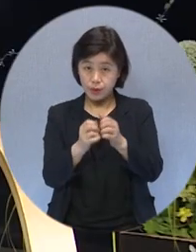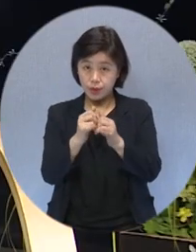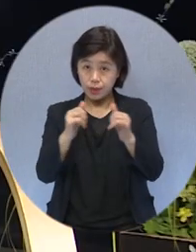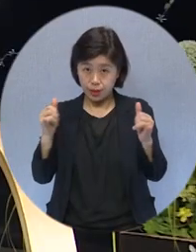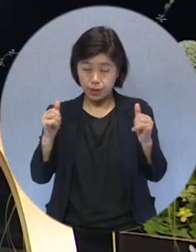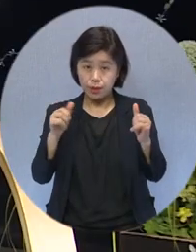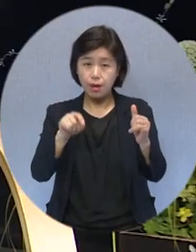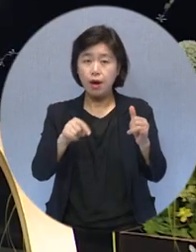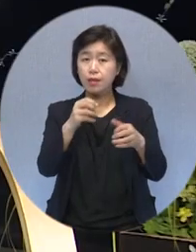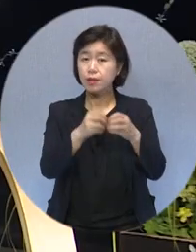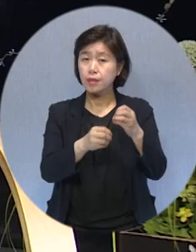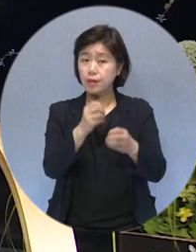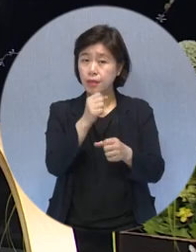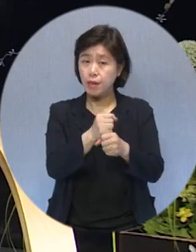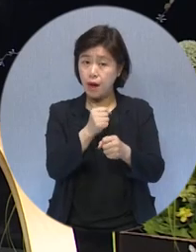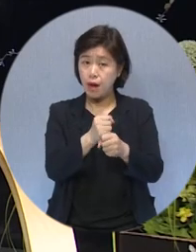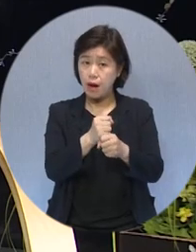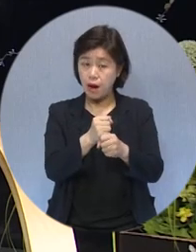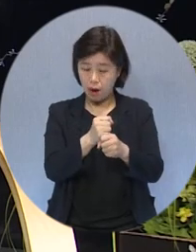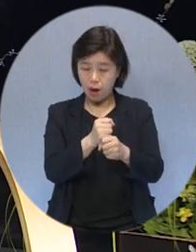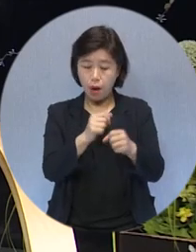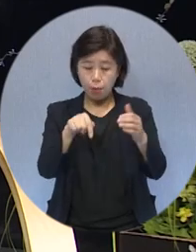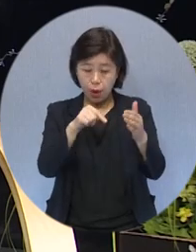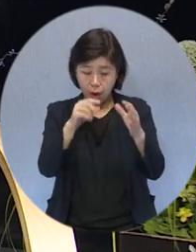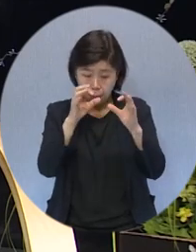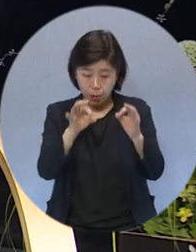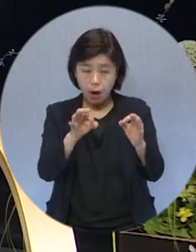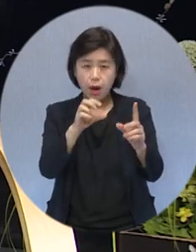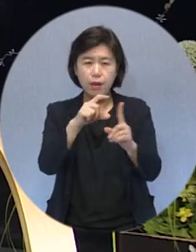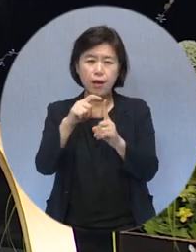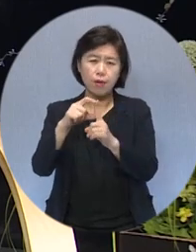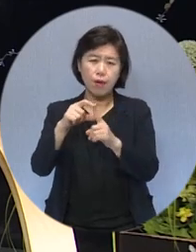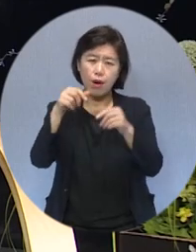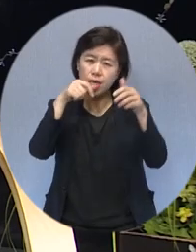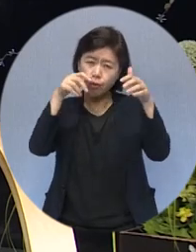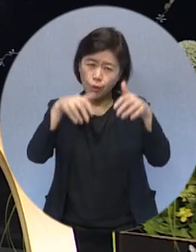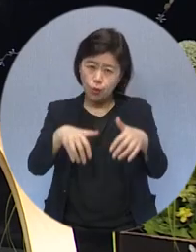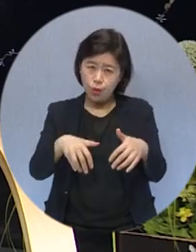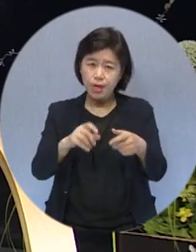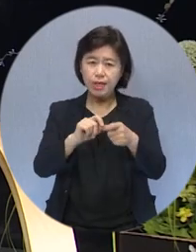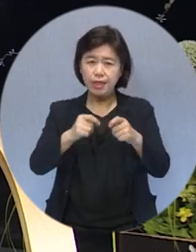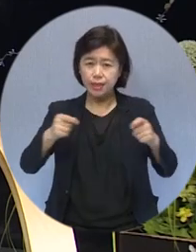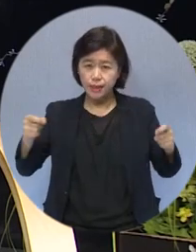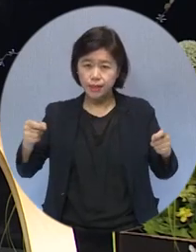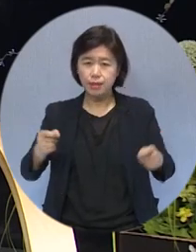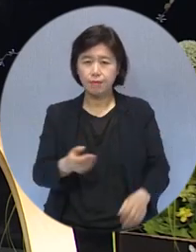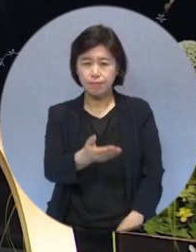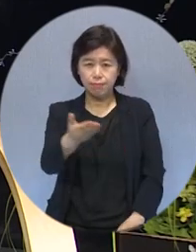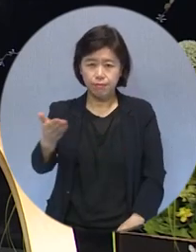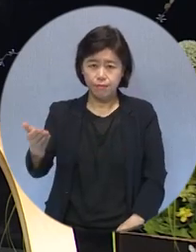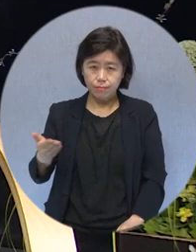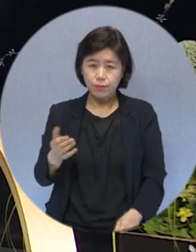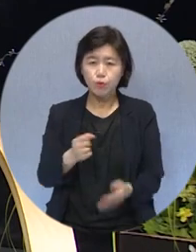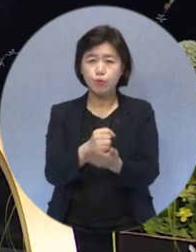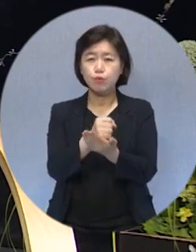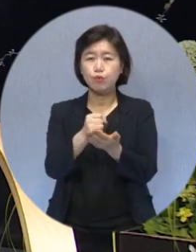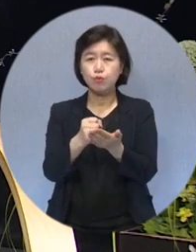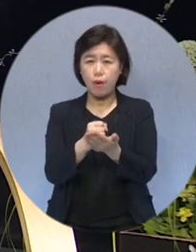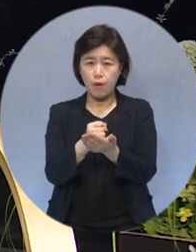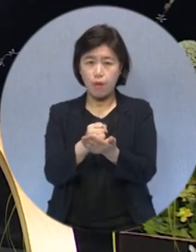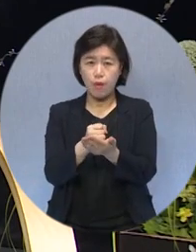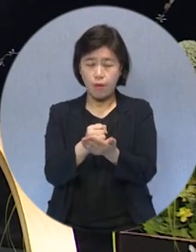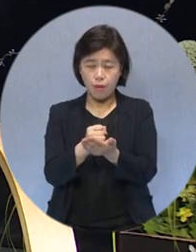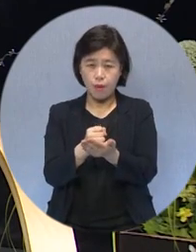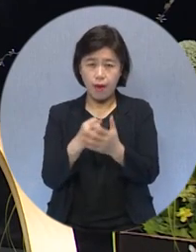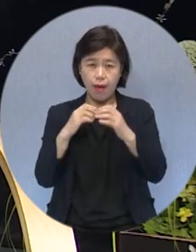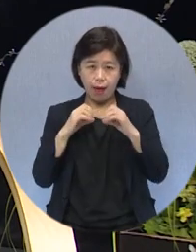끈, 그대들, 운명, 잔업, 정전 등 이질적인